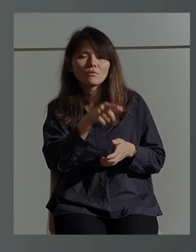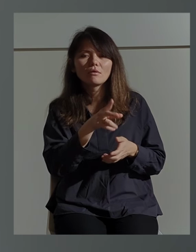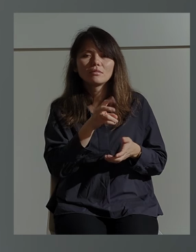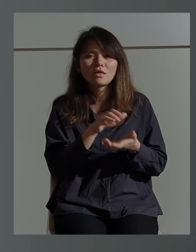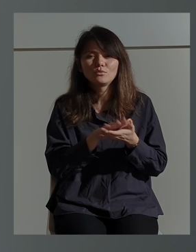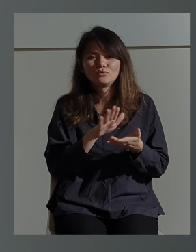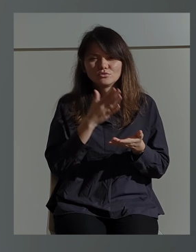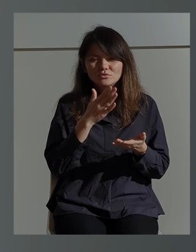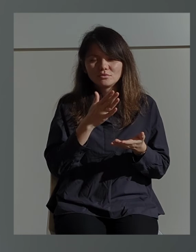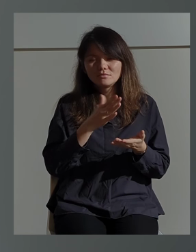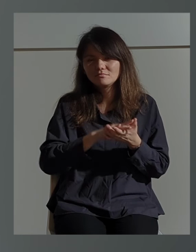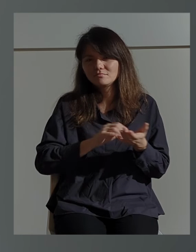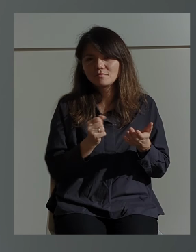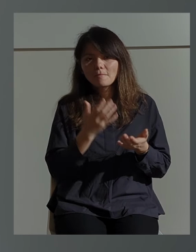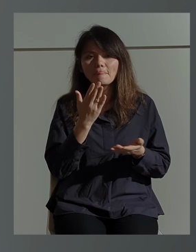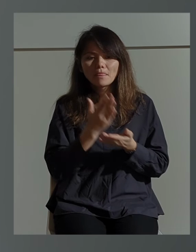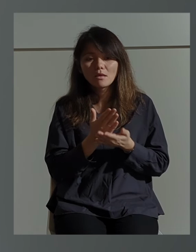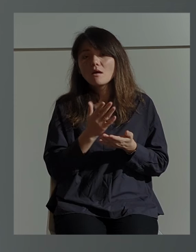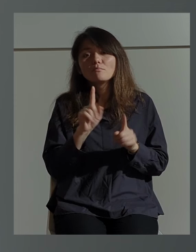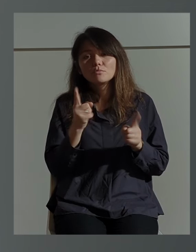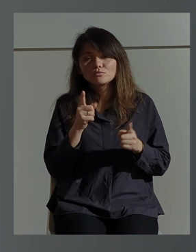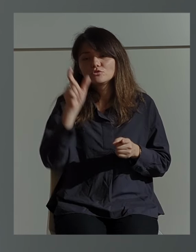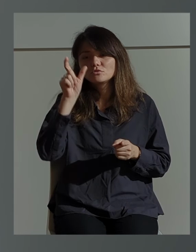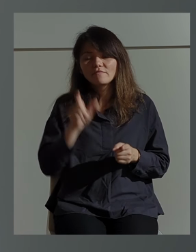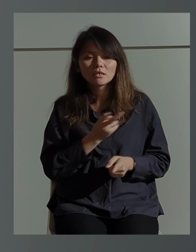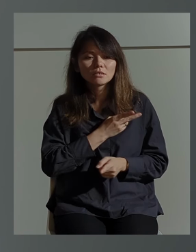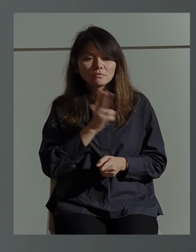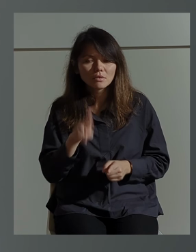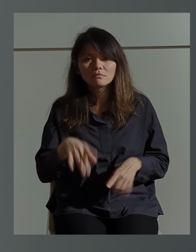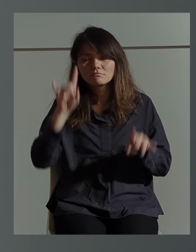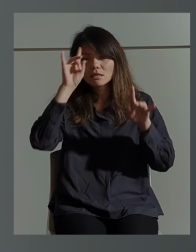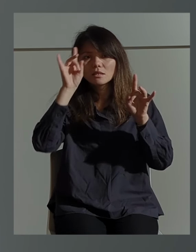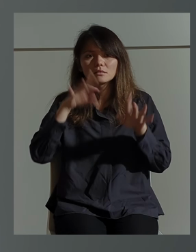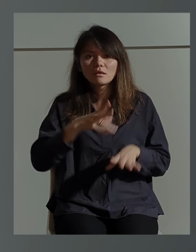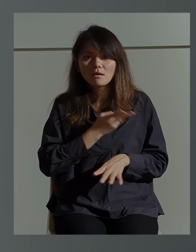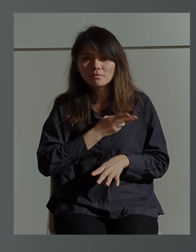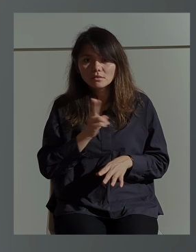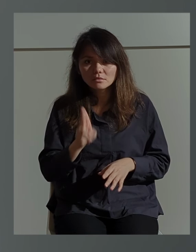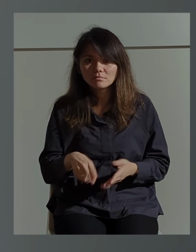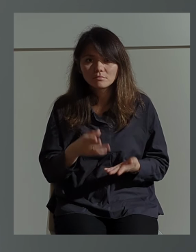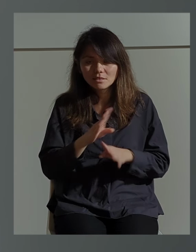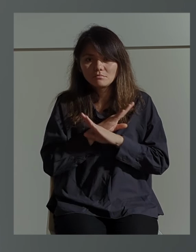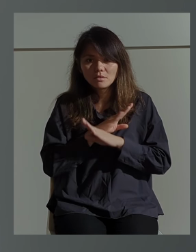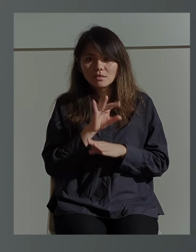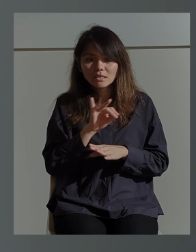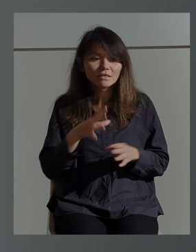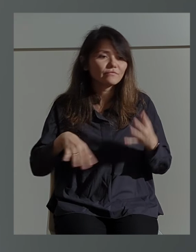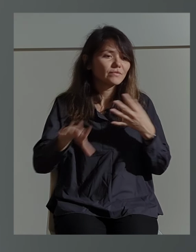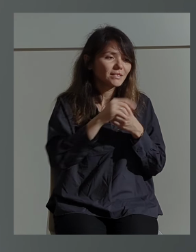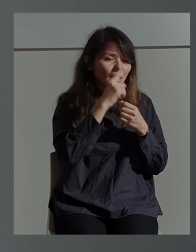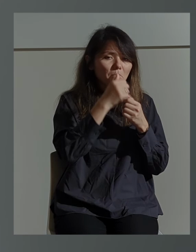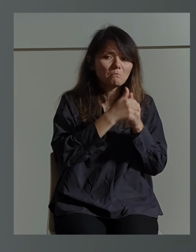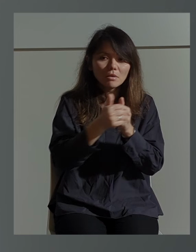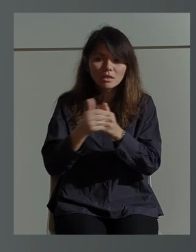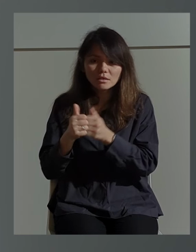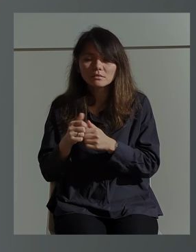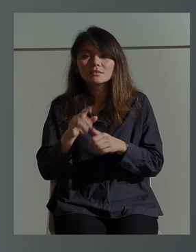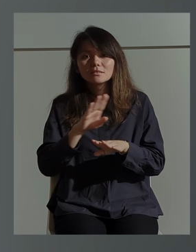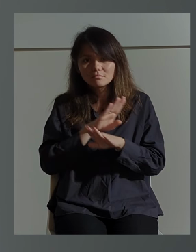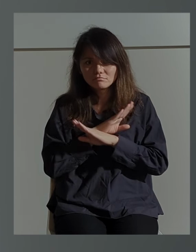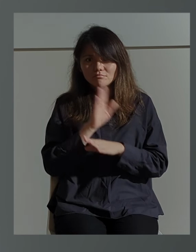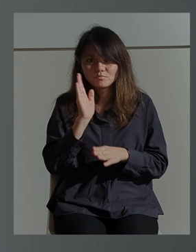всякое происходит человек смертен человек внезапно смертен и все близкие человека смертные и внезапно